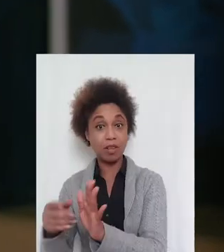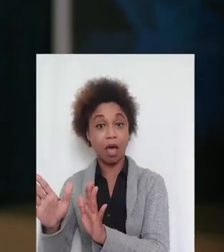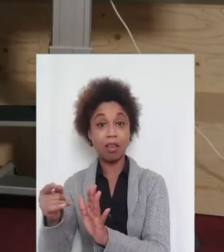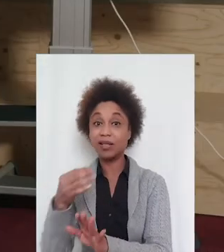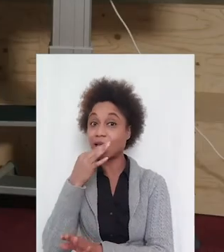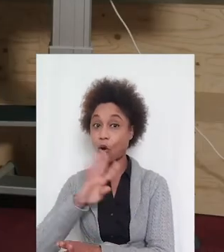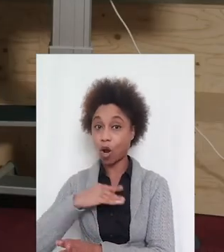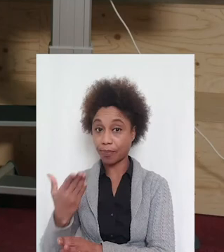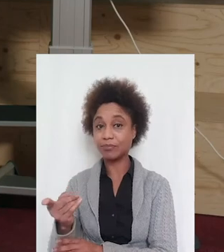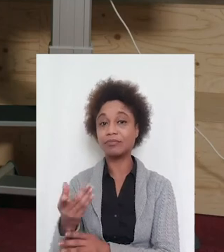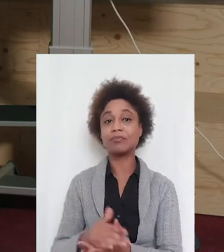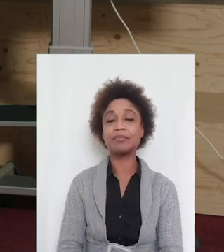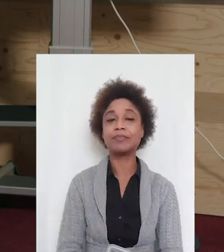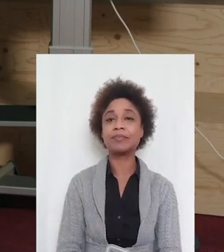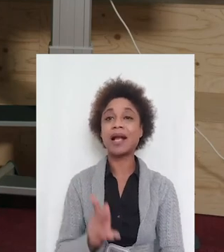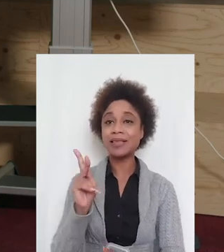Katelijne.